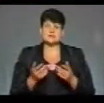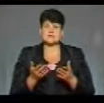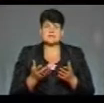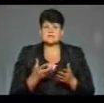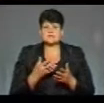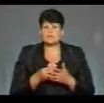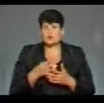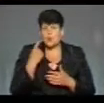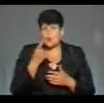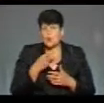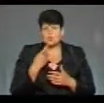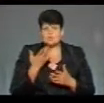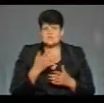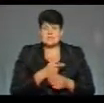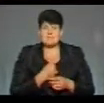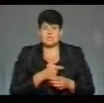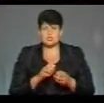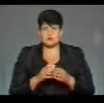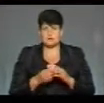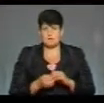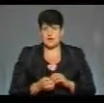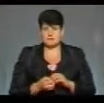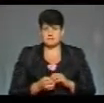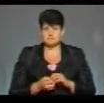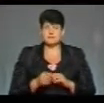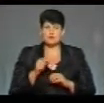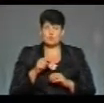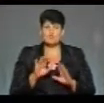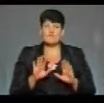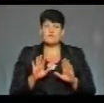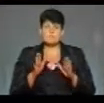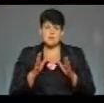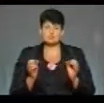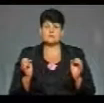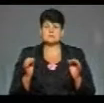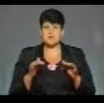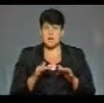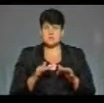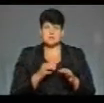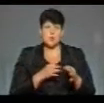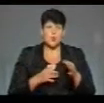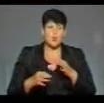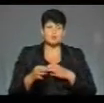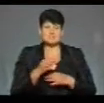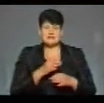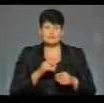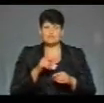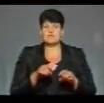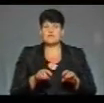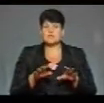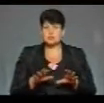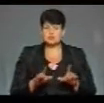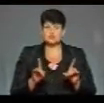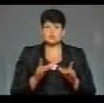свої особисті медичні проблеми. Тоді в такому випадку збирається консиліум, і вони вирішують, що